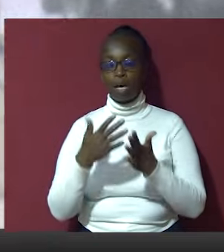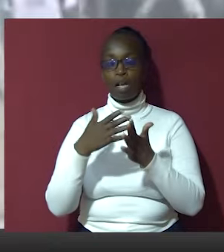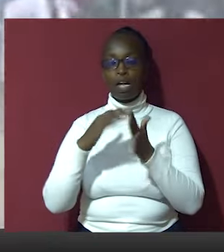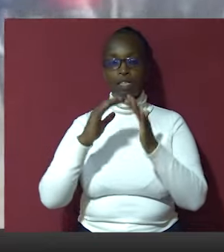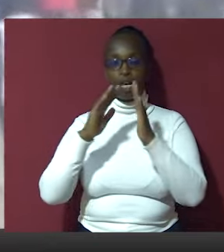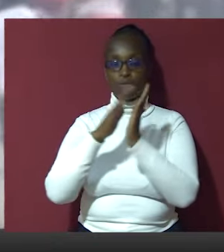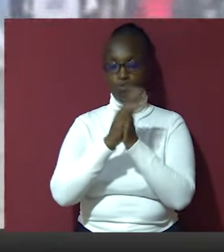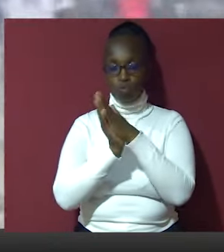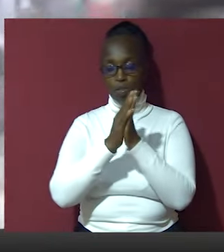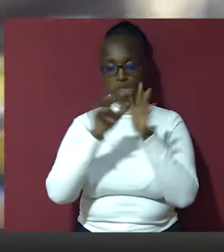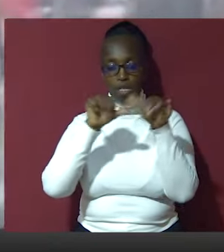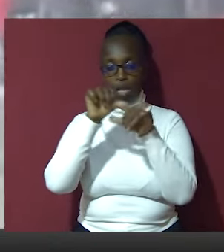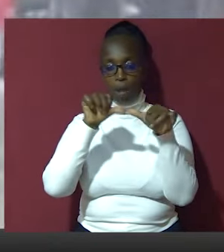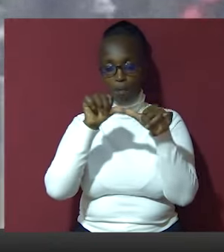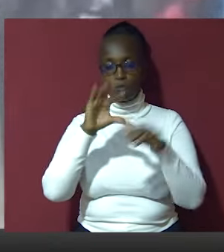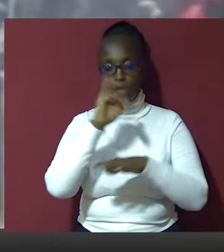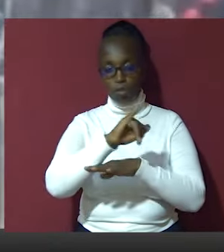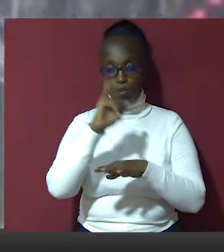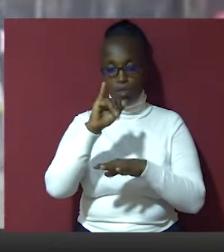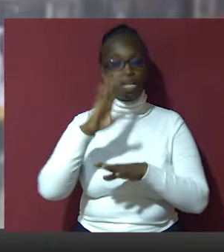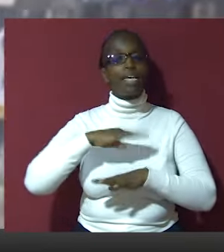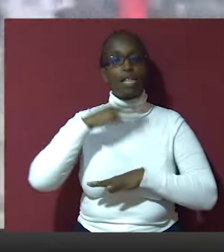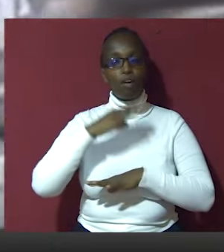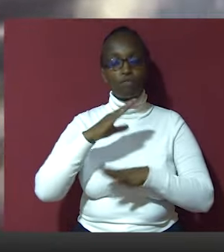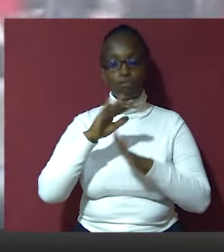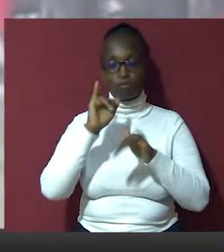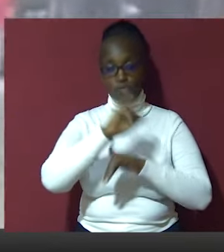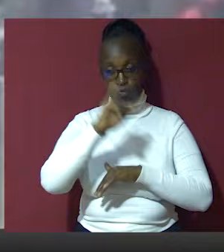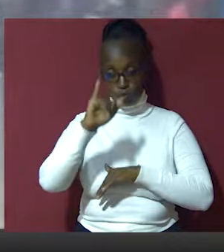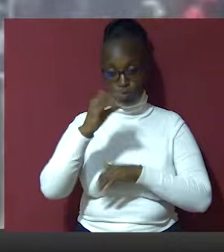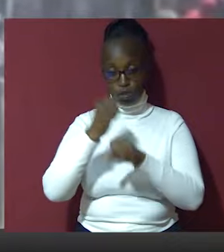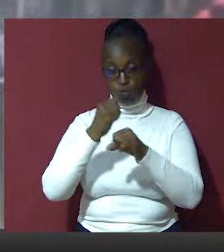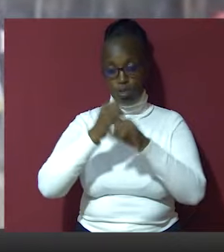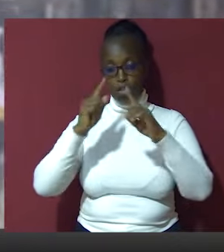Visa vya vifo vya waandamanaji vinapoendelea kuongezeka.